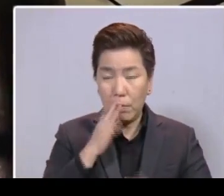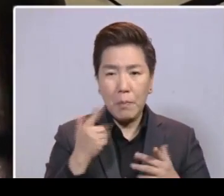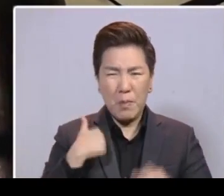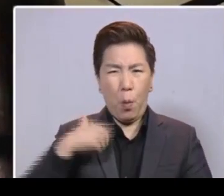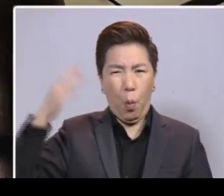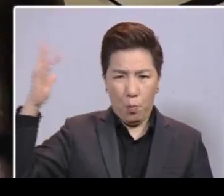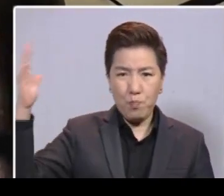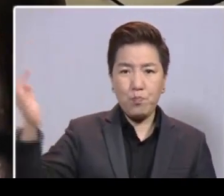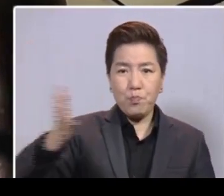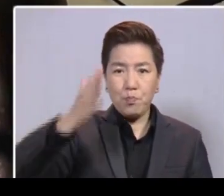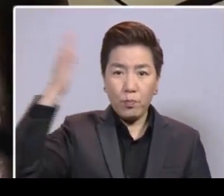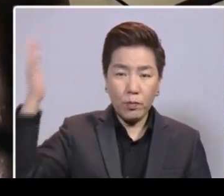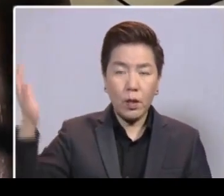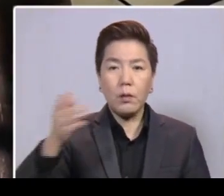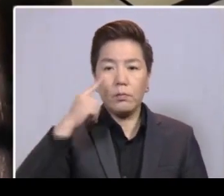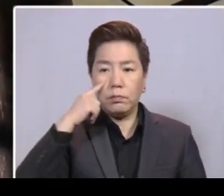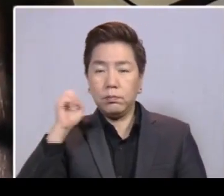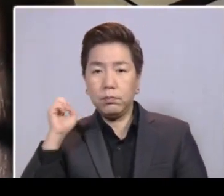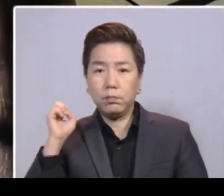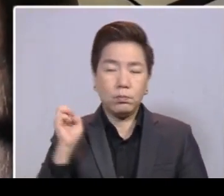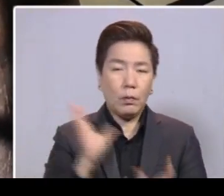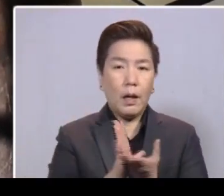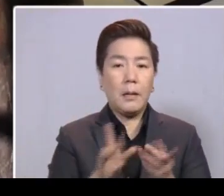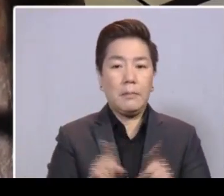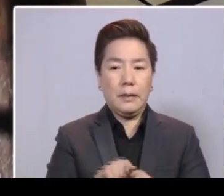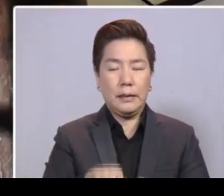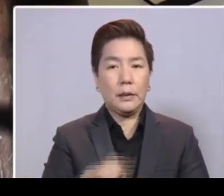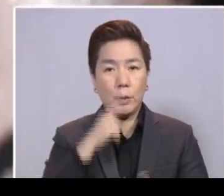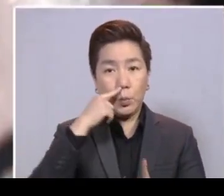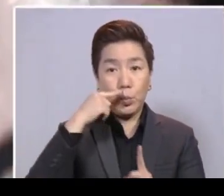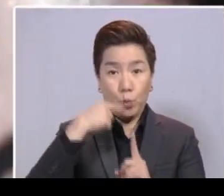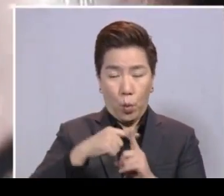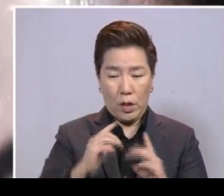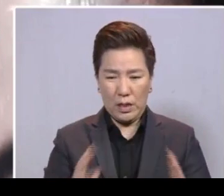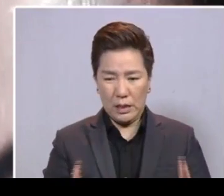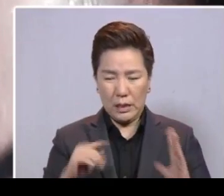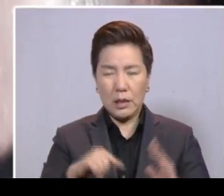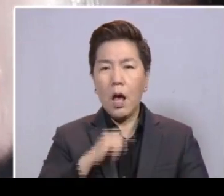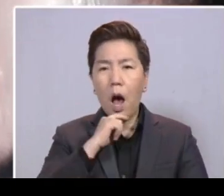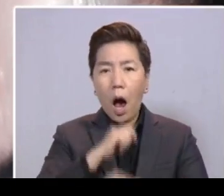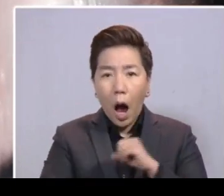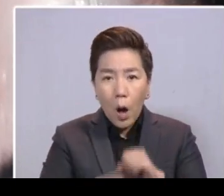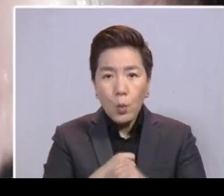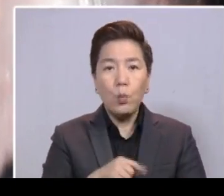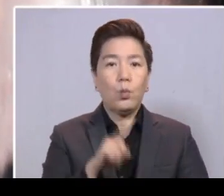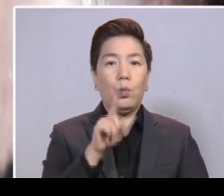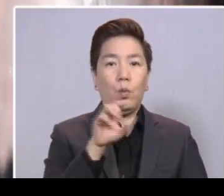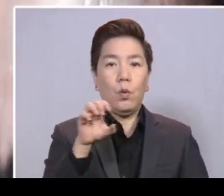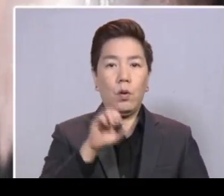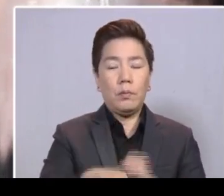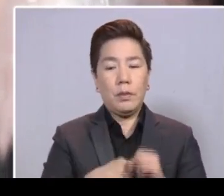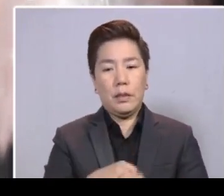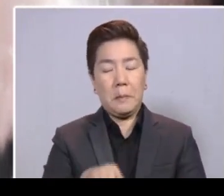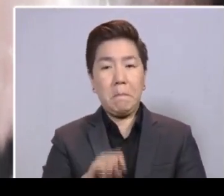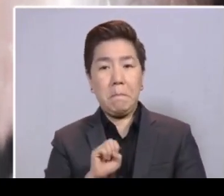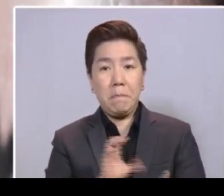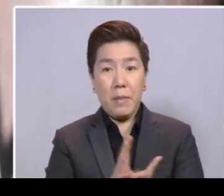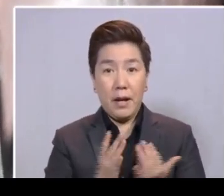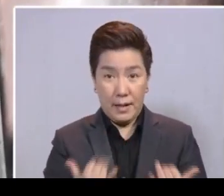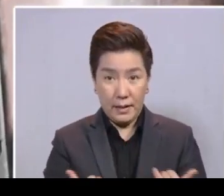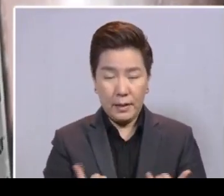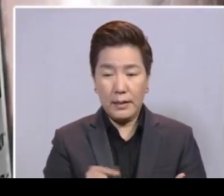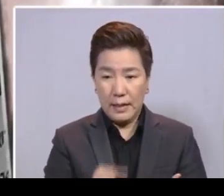ลมแรงนะพัดมาก็เลยทำให้ประกอบกับอาคารนี้มีอายุกว่า100ปีแล้วสิ่งที่มันเกิดขึ้นเนี่ยก็คือ